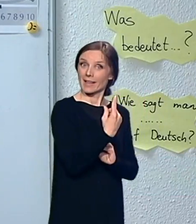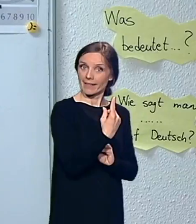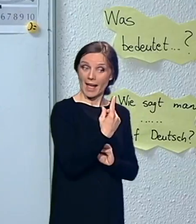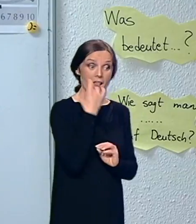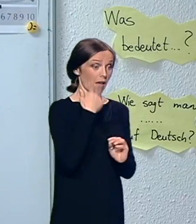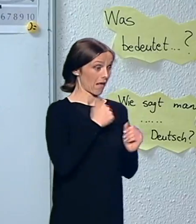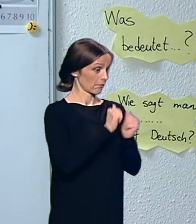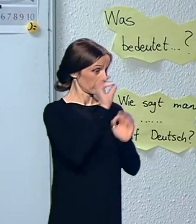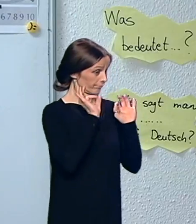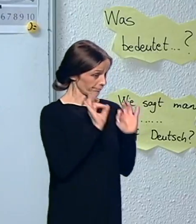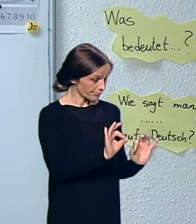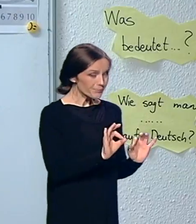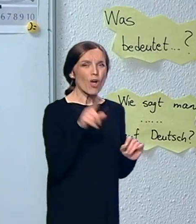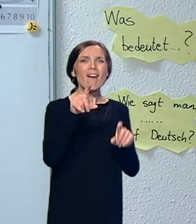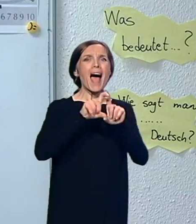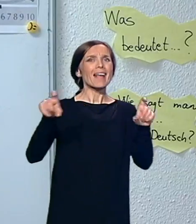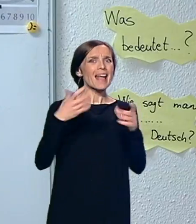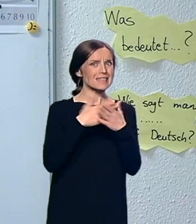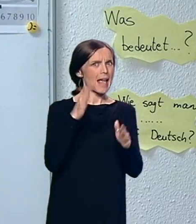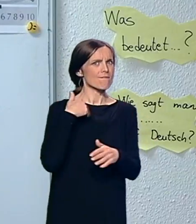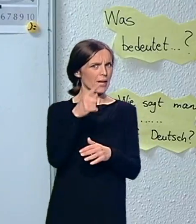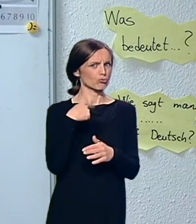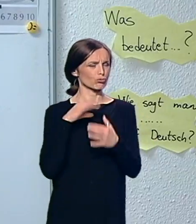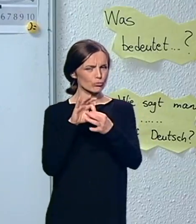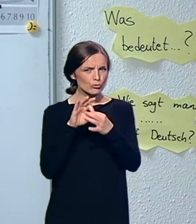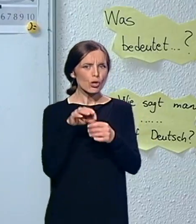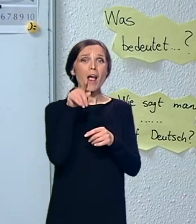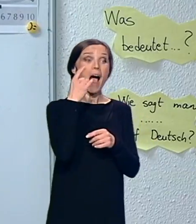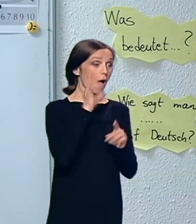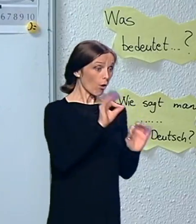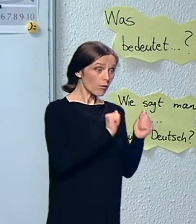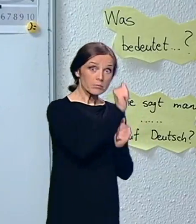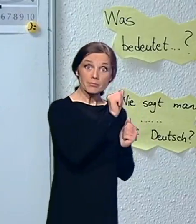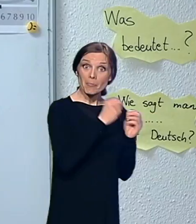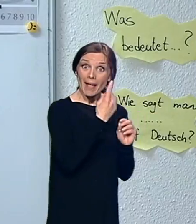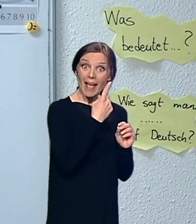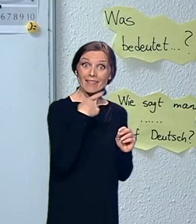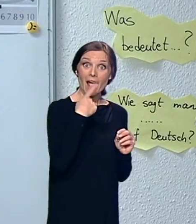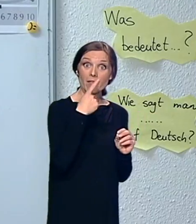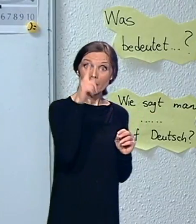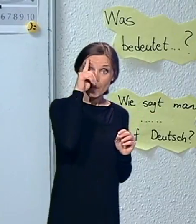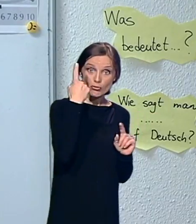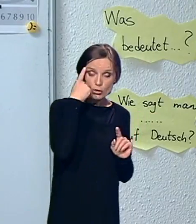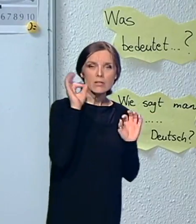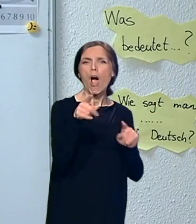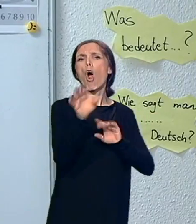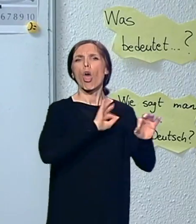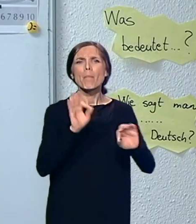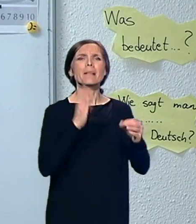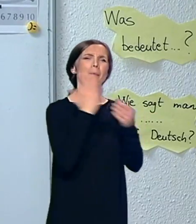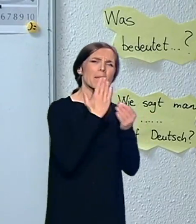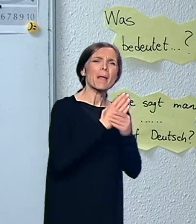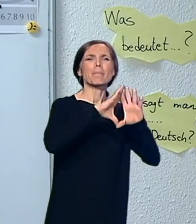sarađujemo, oni nam obezbeđuju i posao i stan i pomoć tamo oko papira, sve što treba, tako da što se tiče toga